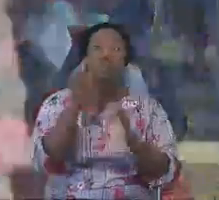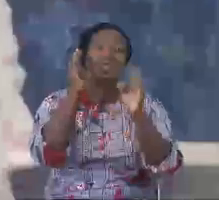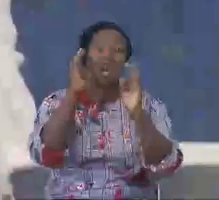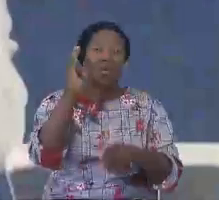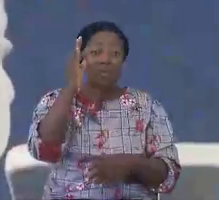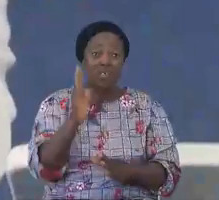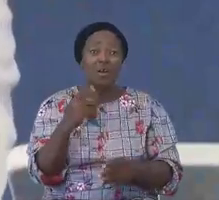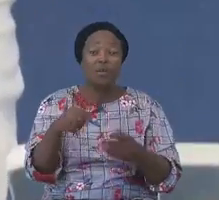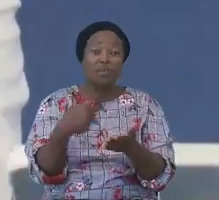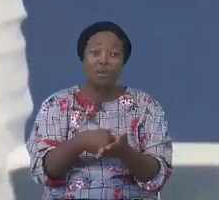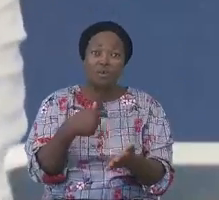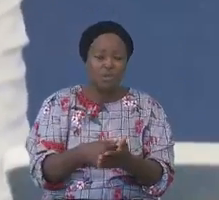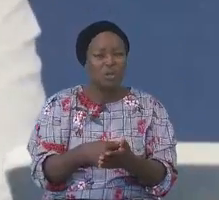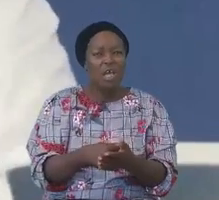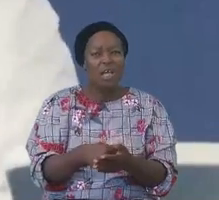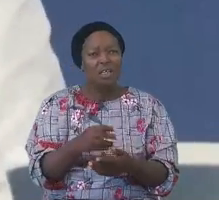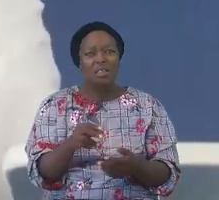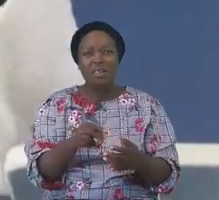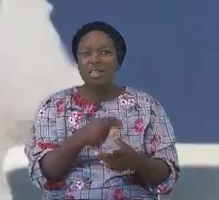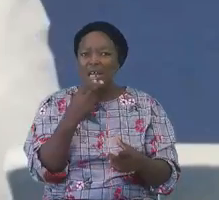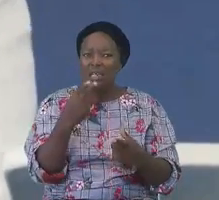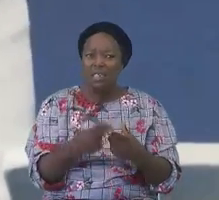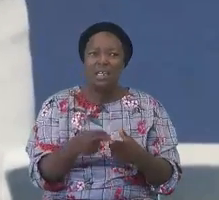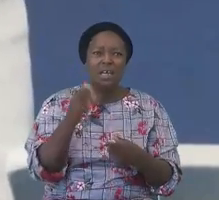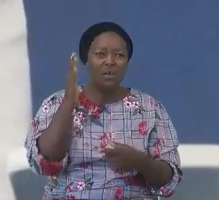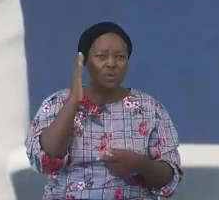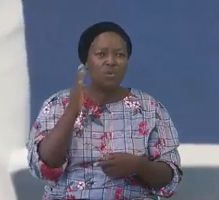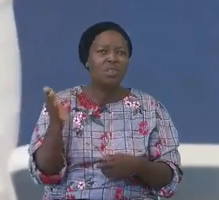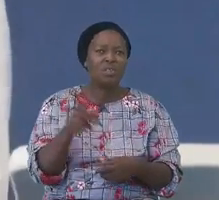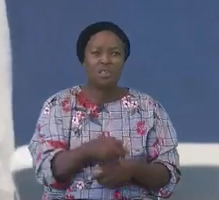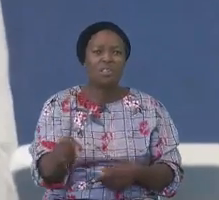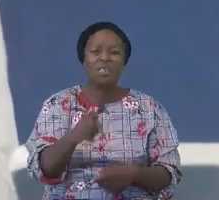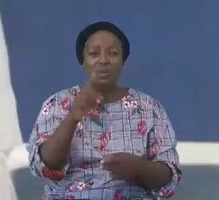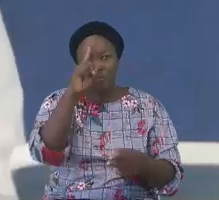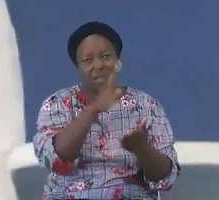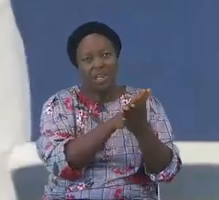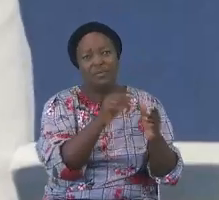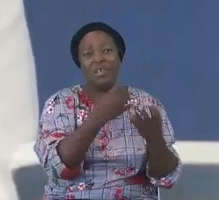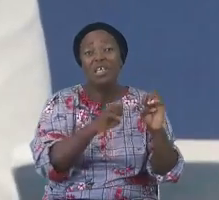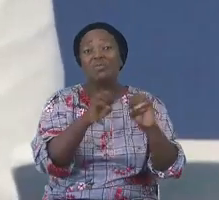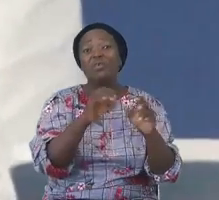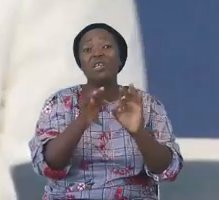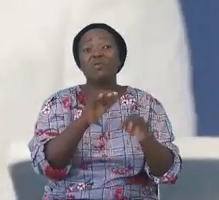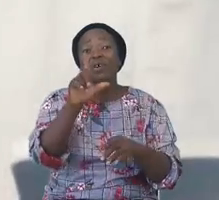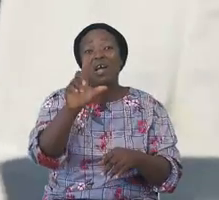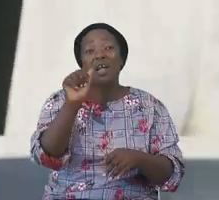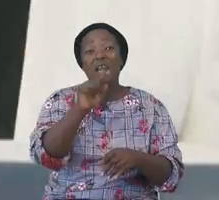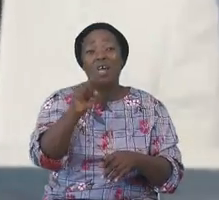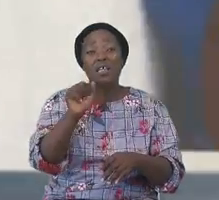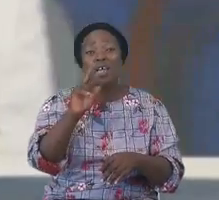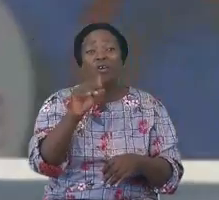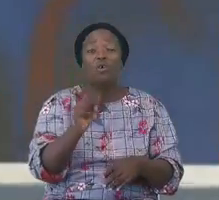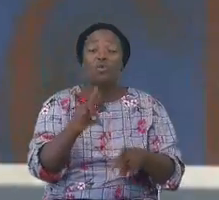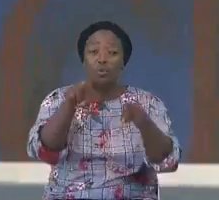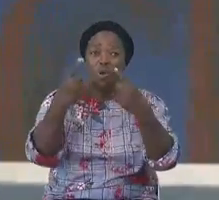s'ils n'écoutent pas les prédicateurs, les prophètes, et ceux qui proclament la parole de Dieu, ils ne croiront pas,